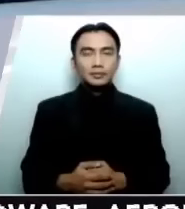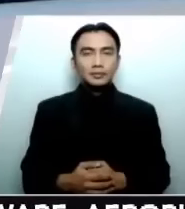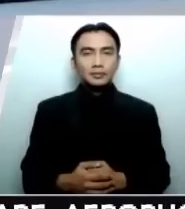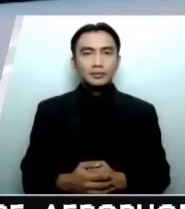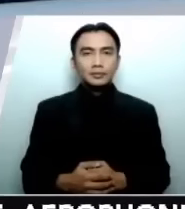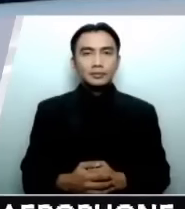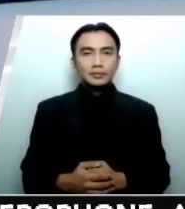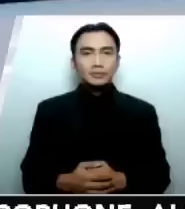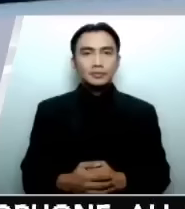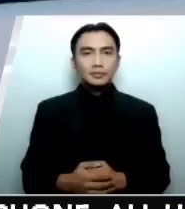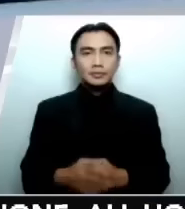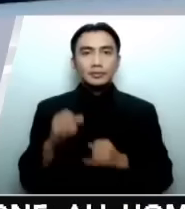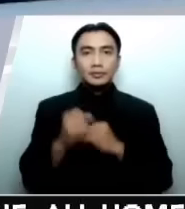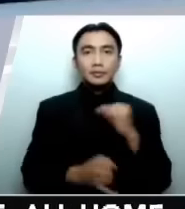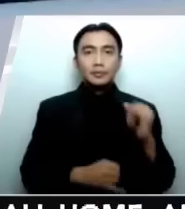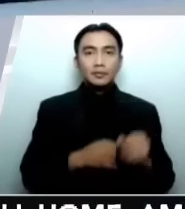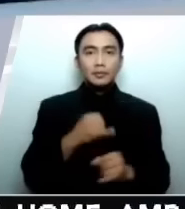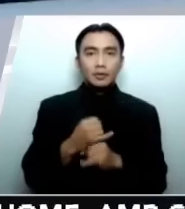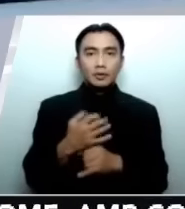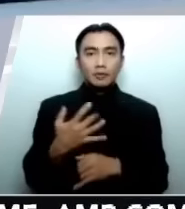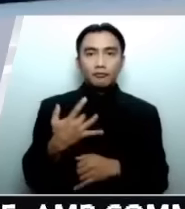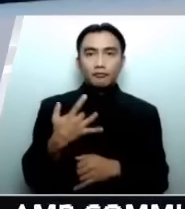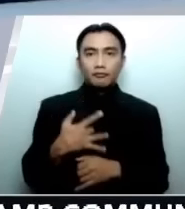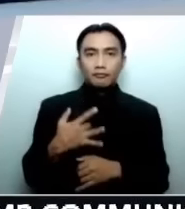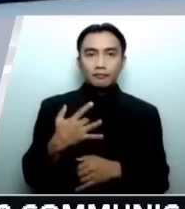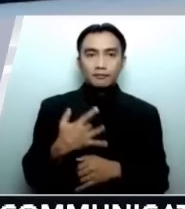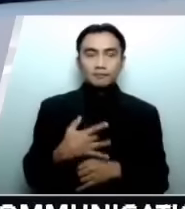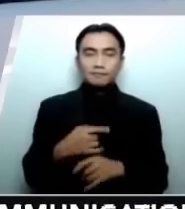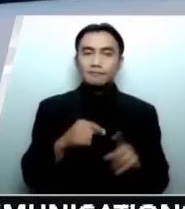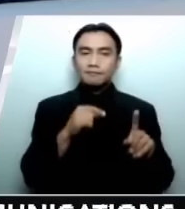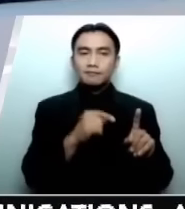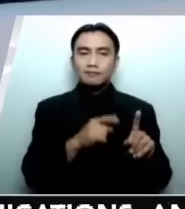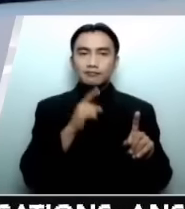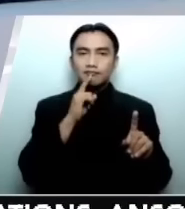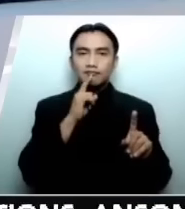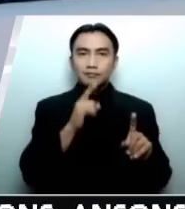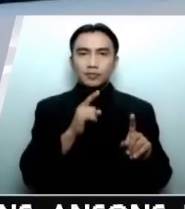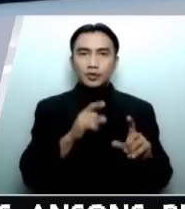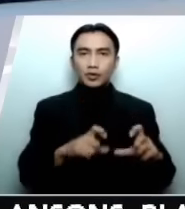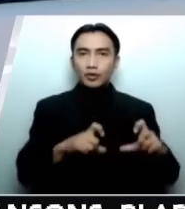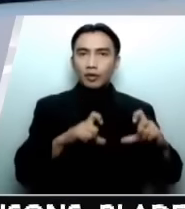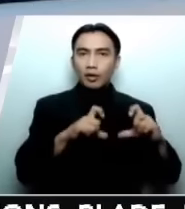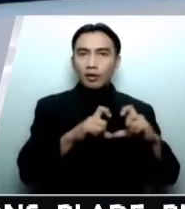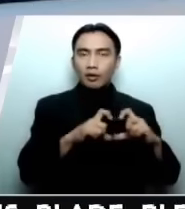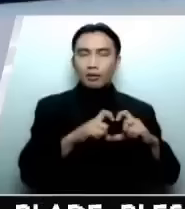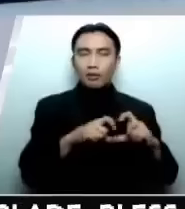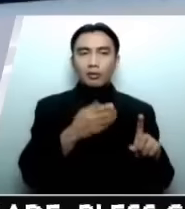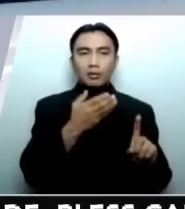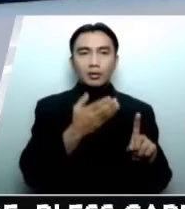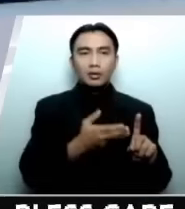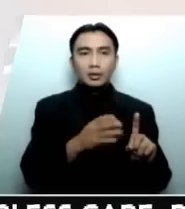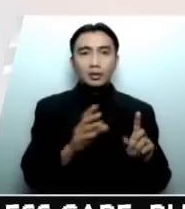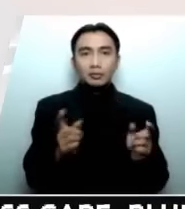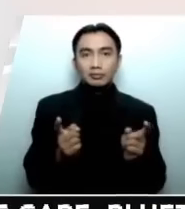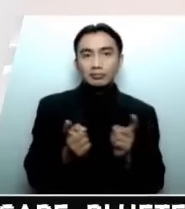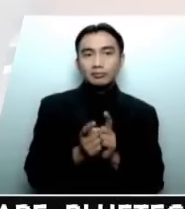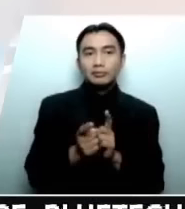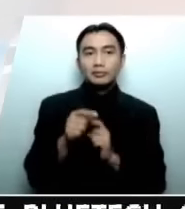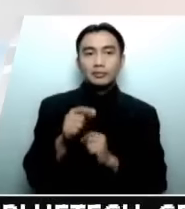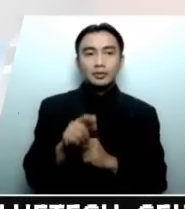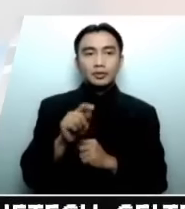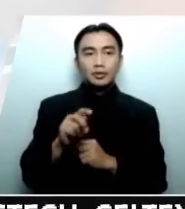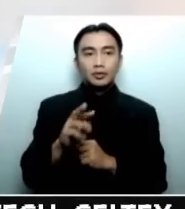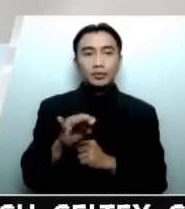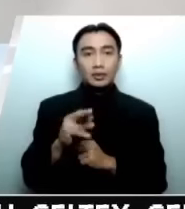International fashion and style icon Heart Evangelista meets South Korean pop idol Mina ng Twice. Seatmates ng